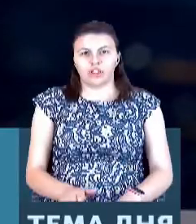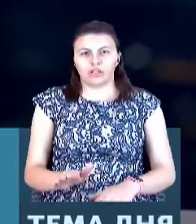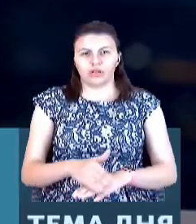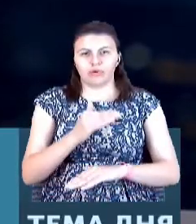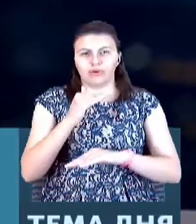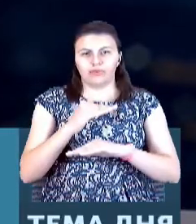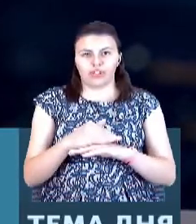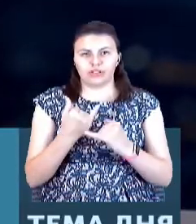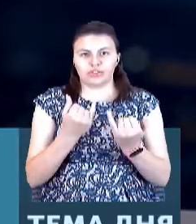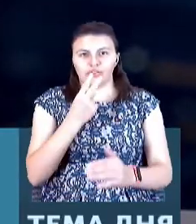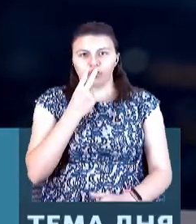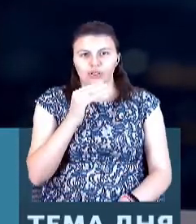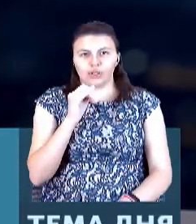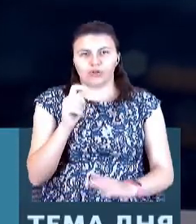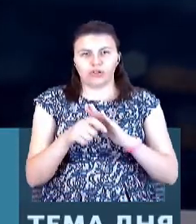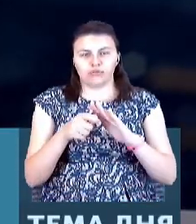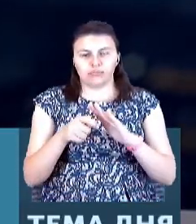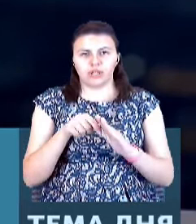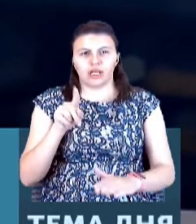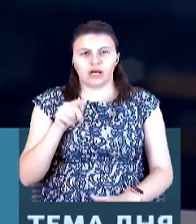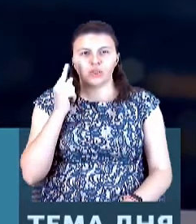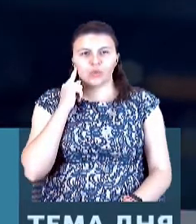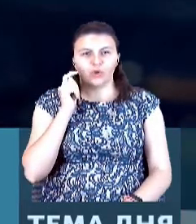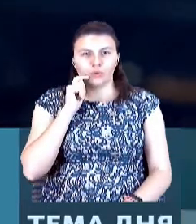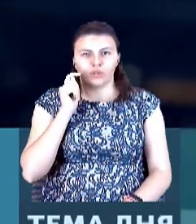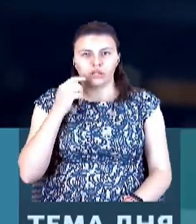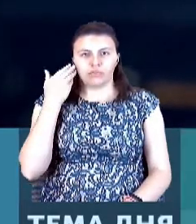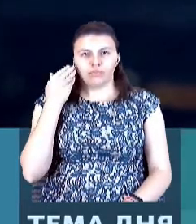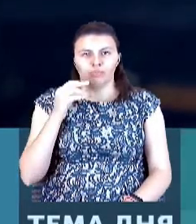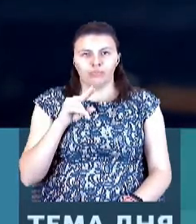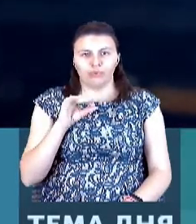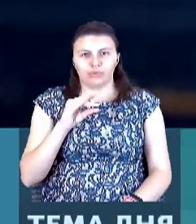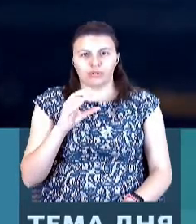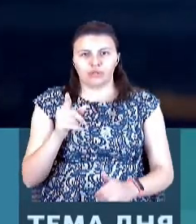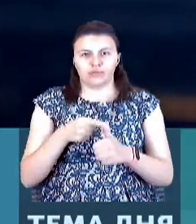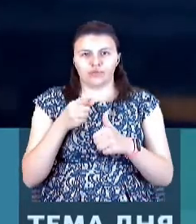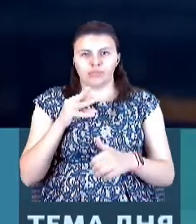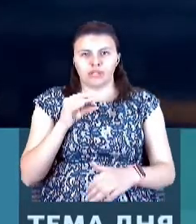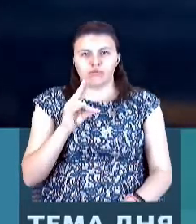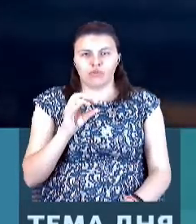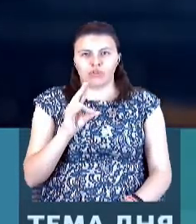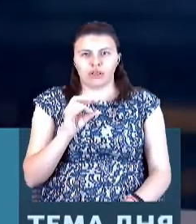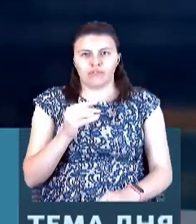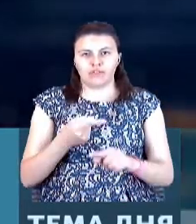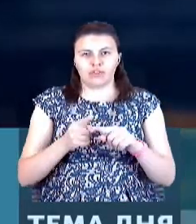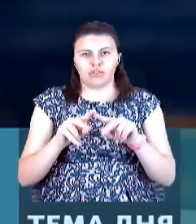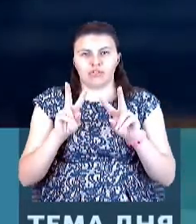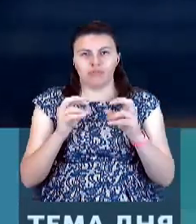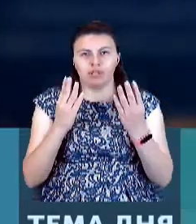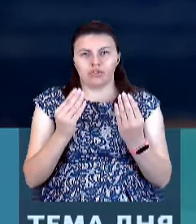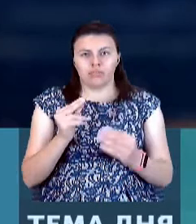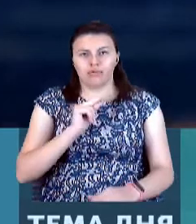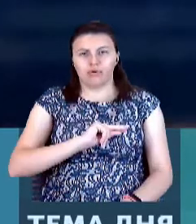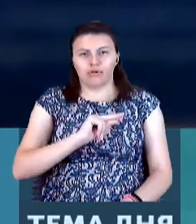Доброго вечора, шановні глядачі телеканалу UA Донбас, а також слухачі українського радіо Пульс. Мене звуть Максим Бондарєв. Це проект «Тема дня». Працюємо